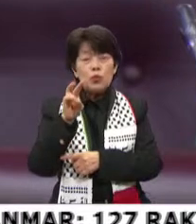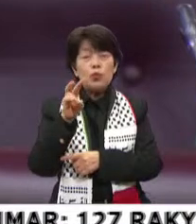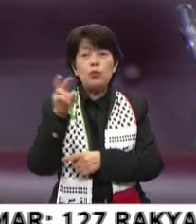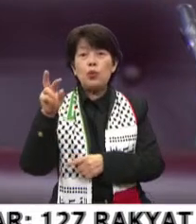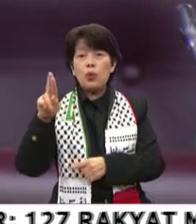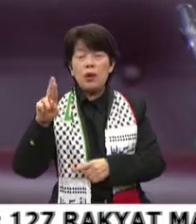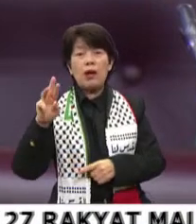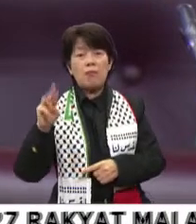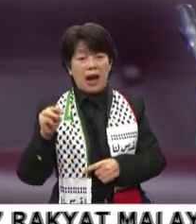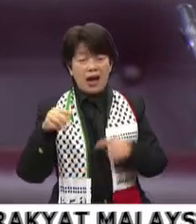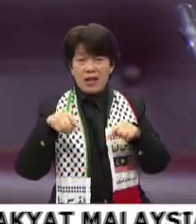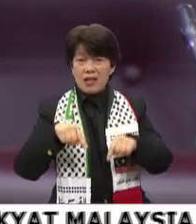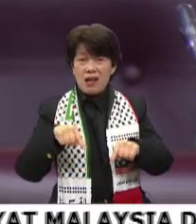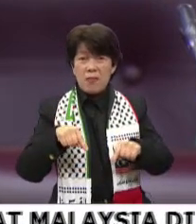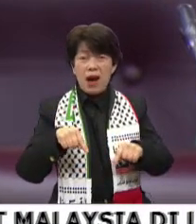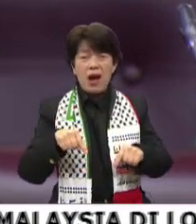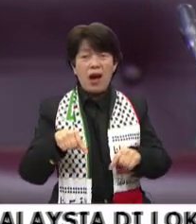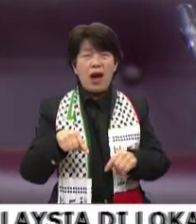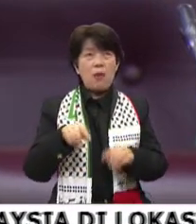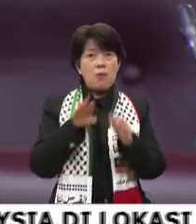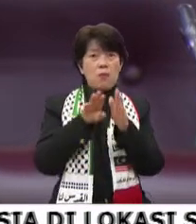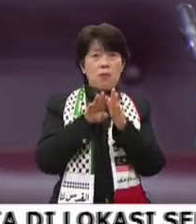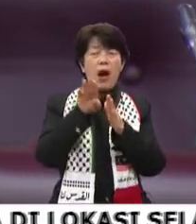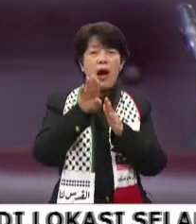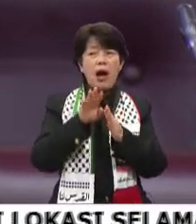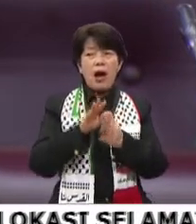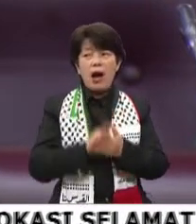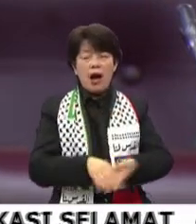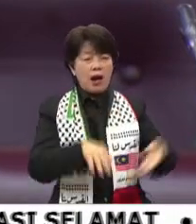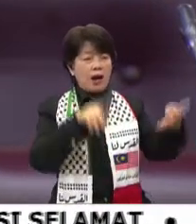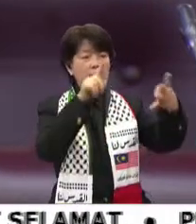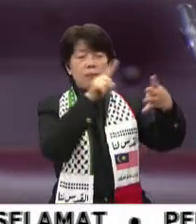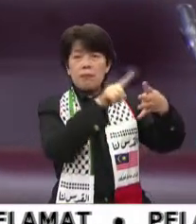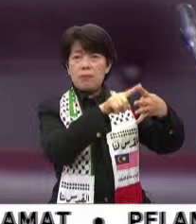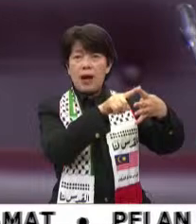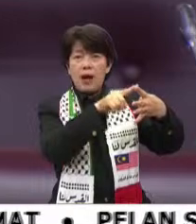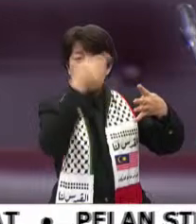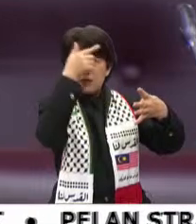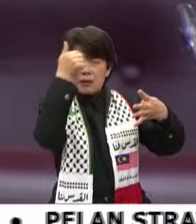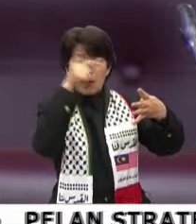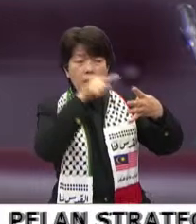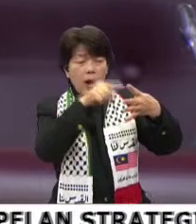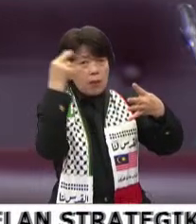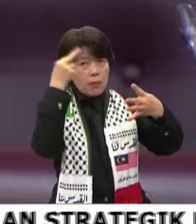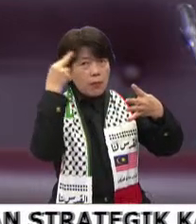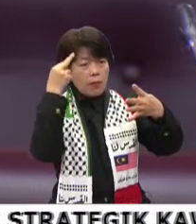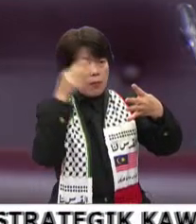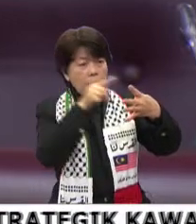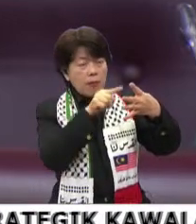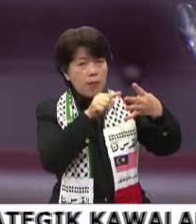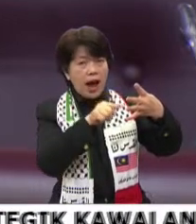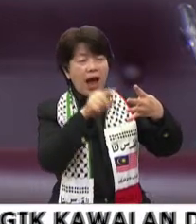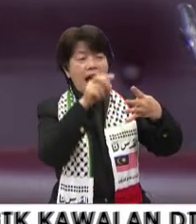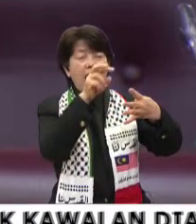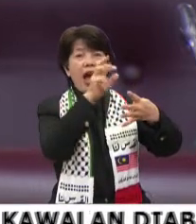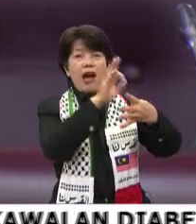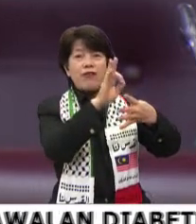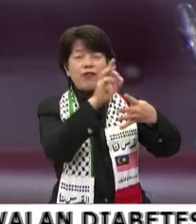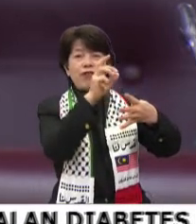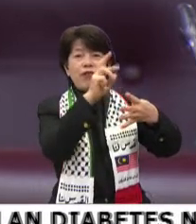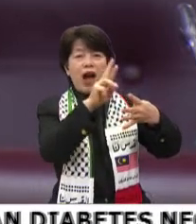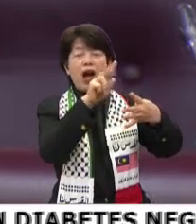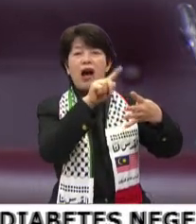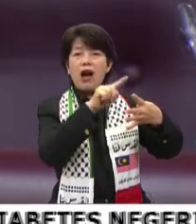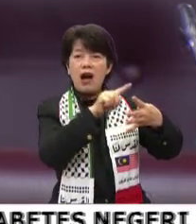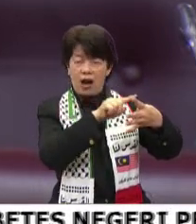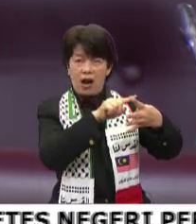pada pagi ini ada empat sebabnya pertama kerana ffr ataupun Federal funds rate